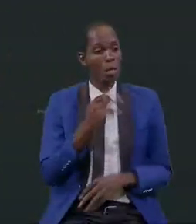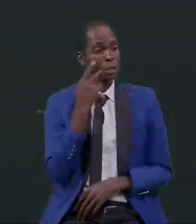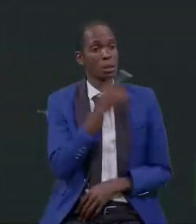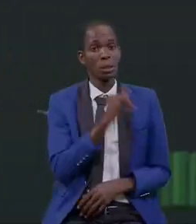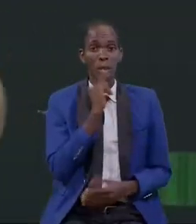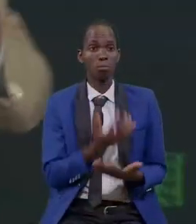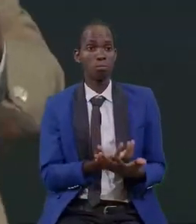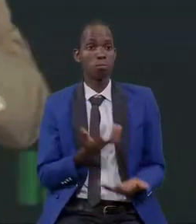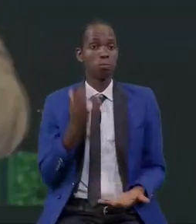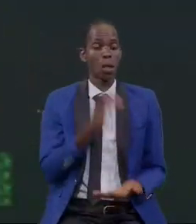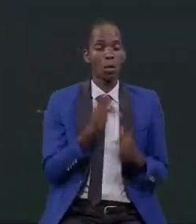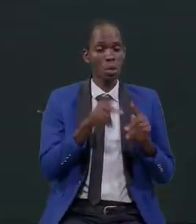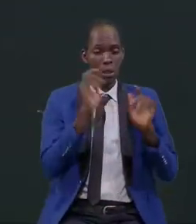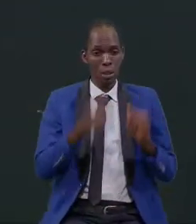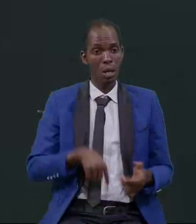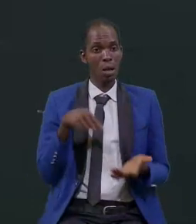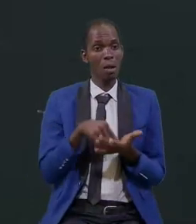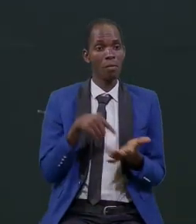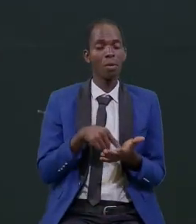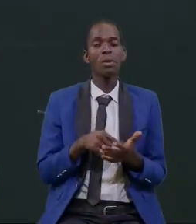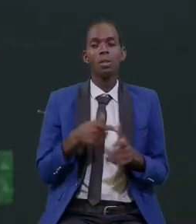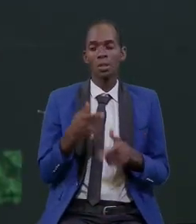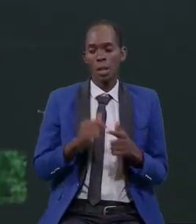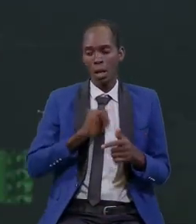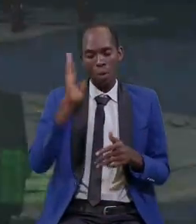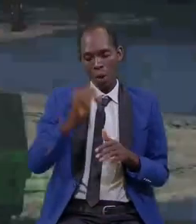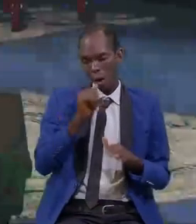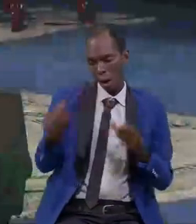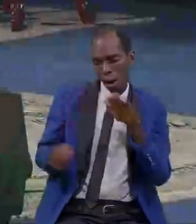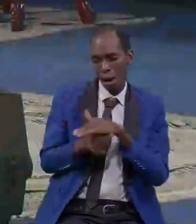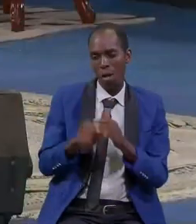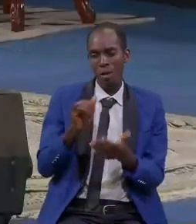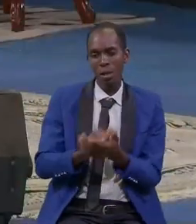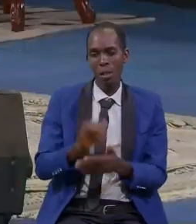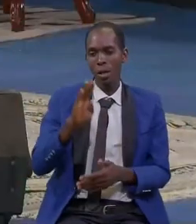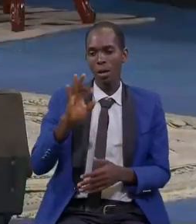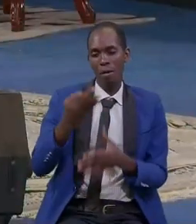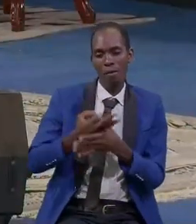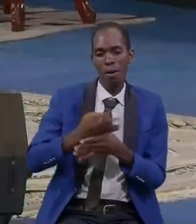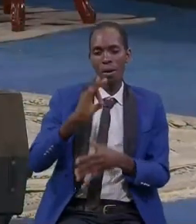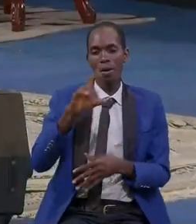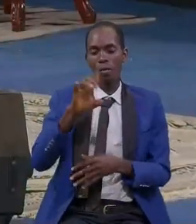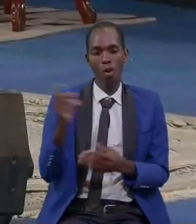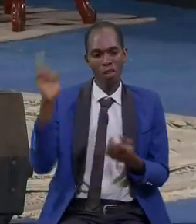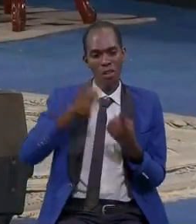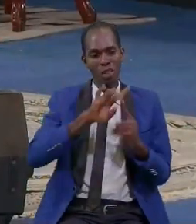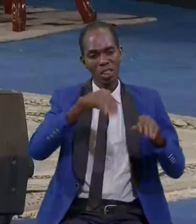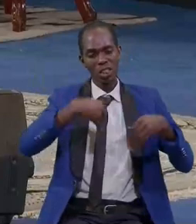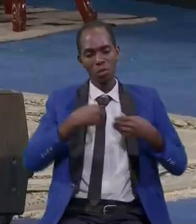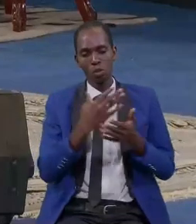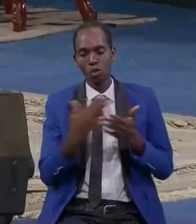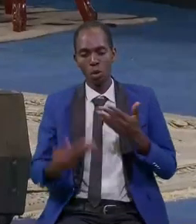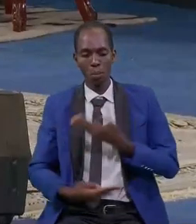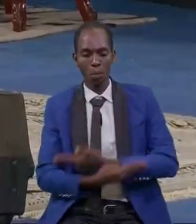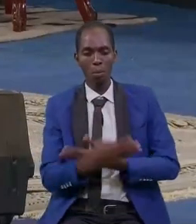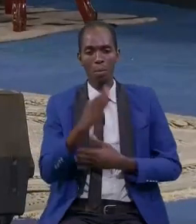vois qu'ils peuvent trouver l'argent, je cache le dossier jusqu'à ce qu'ils me donnent quelque chose. Mon ami, tu n'es pas